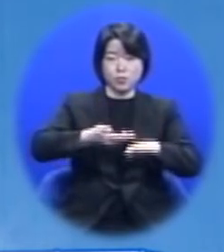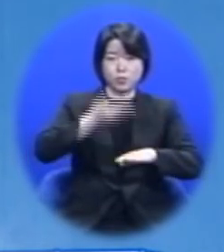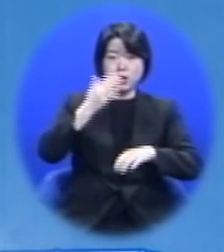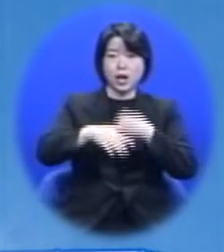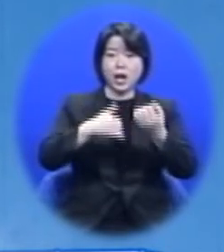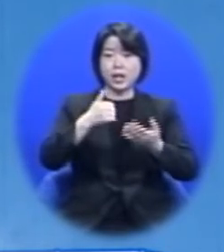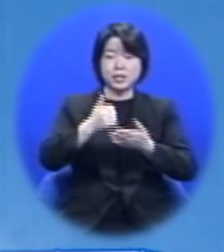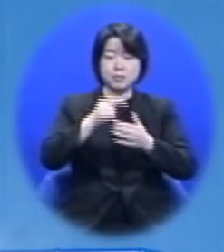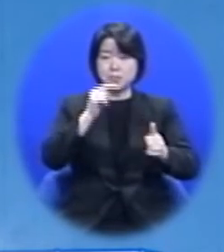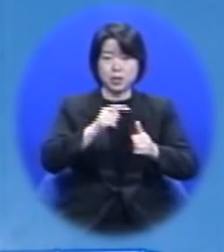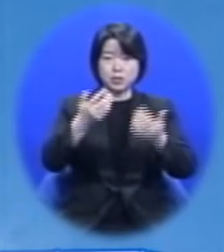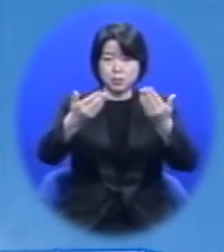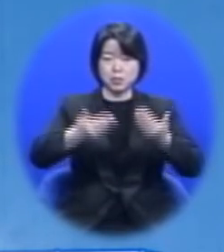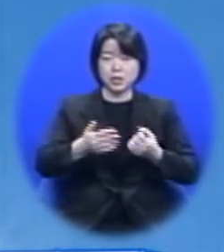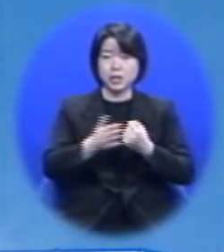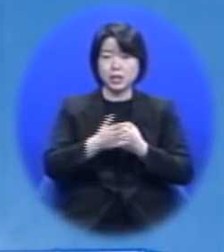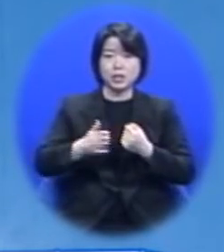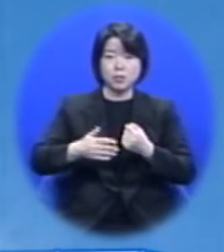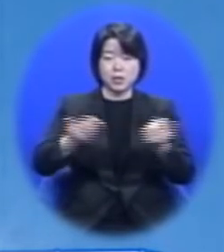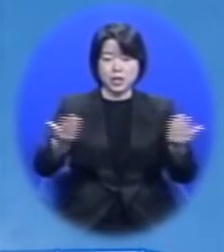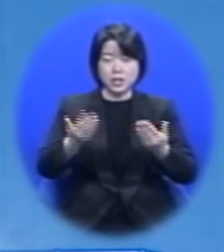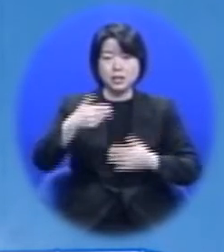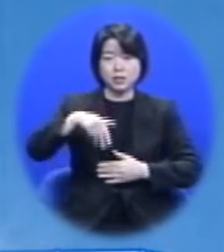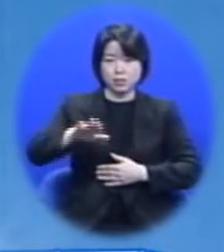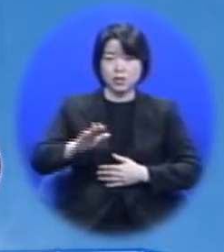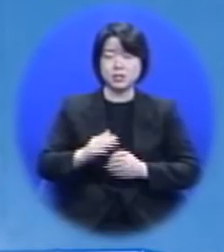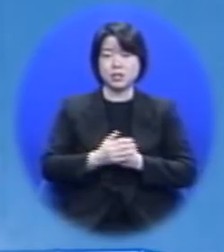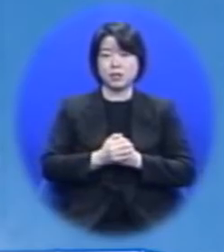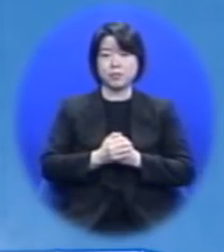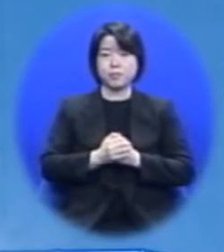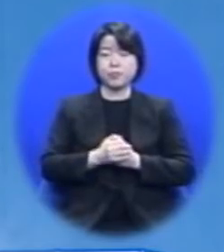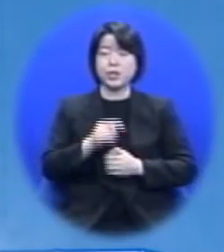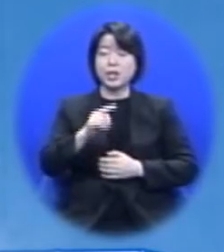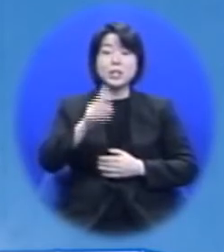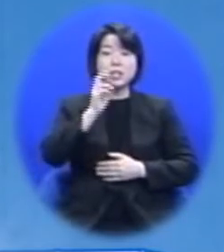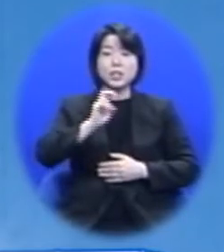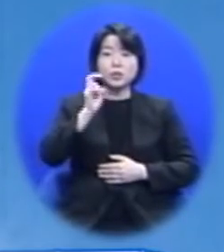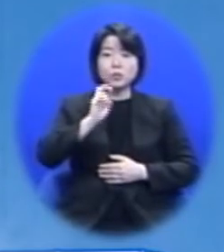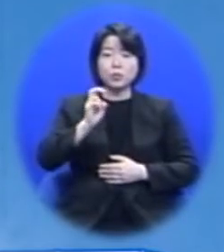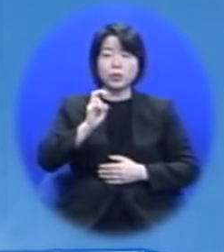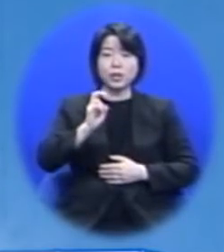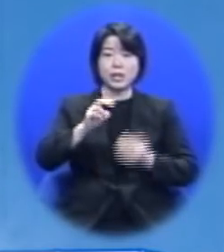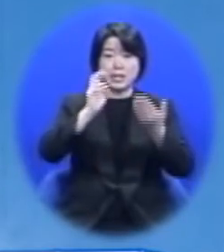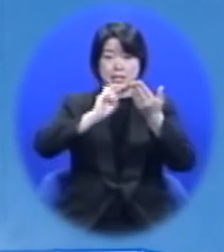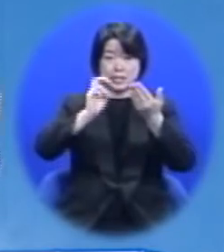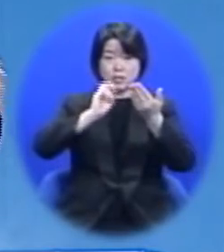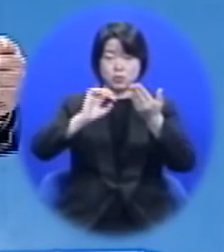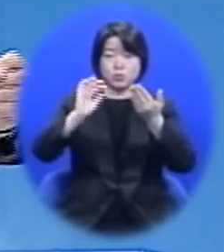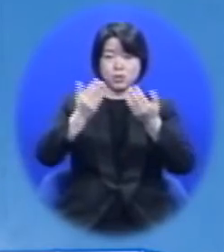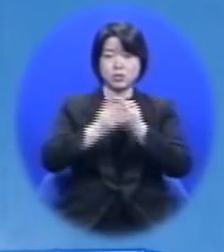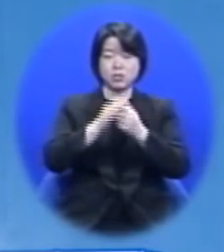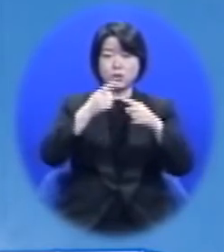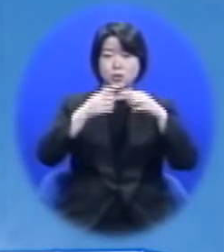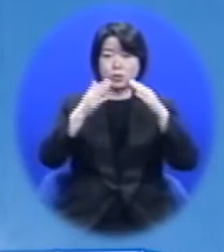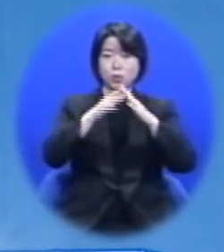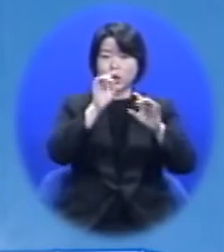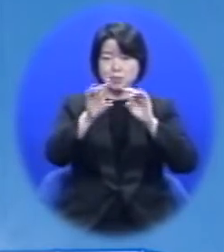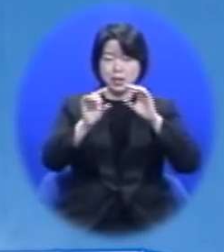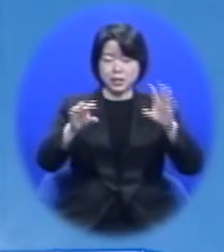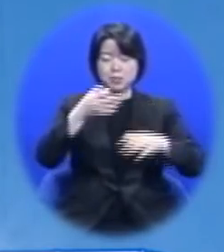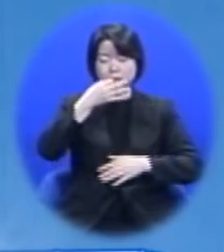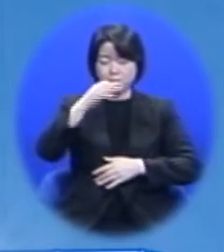반도 강산에 일하러 가세. 그 노래를 교회들의 찬송가가 됐어요. 교회마다 불렀어요.